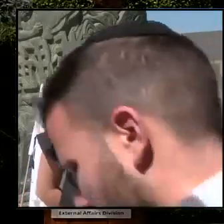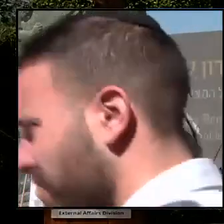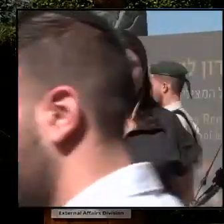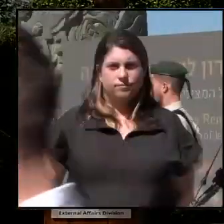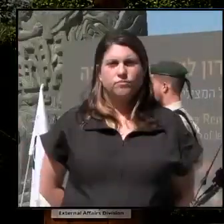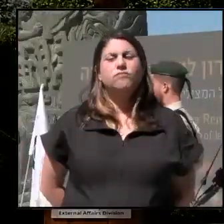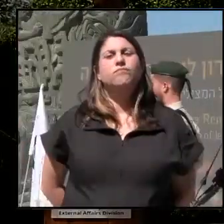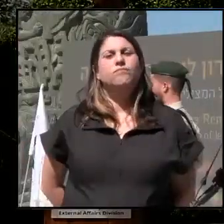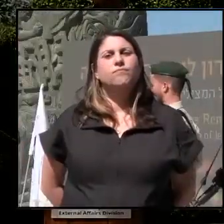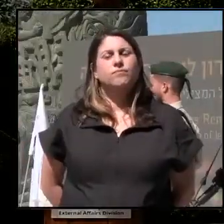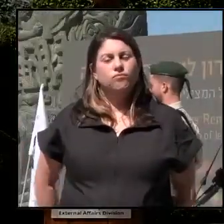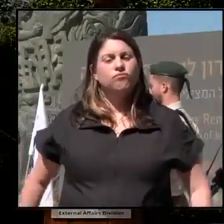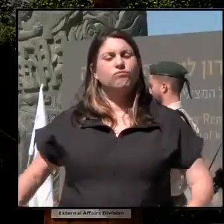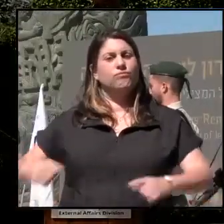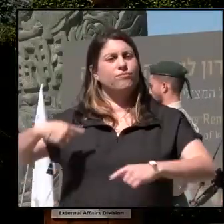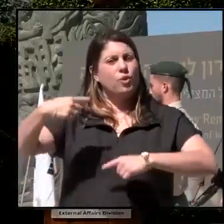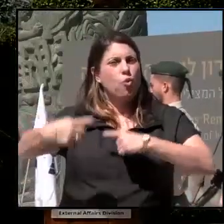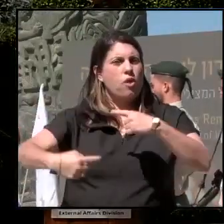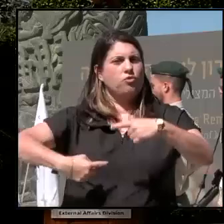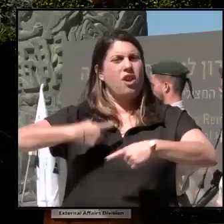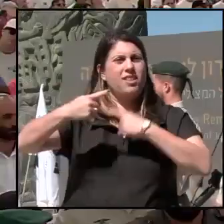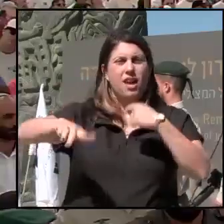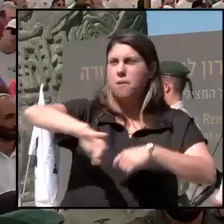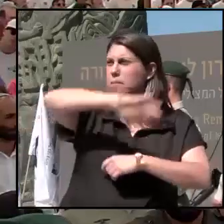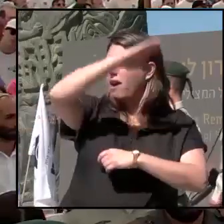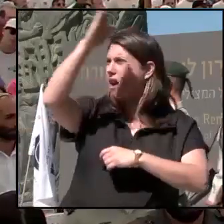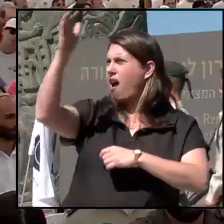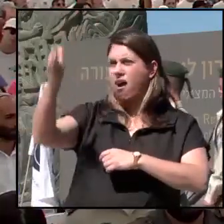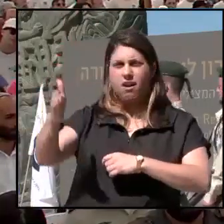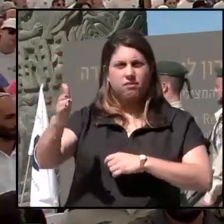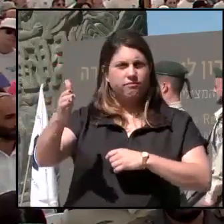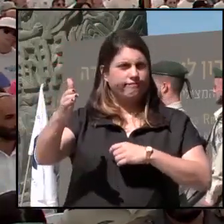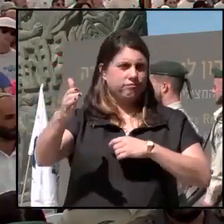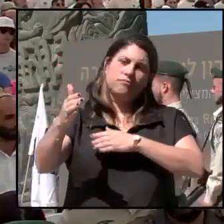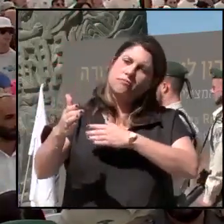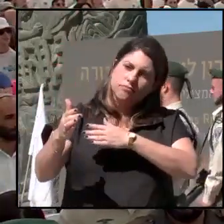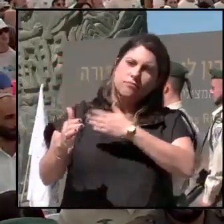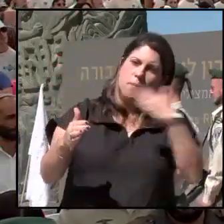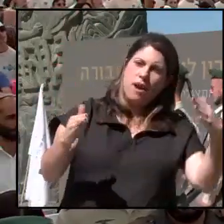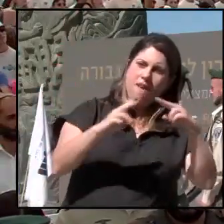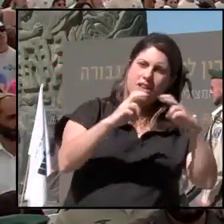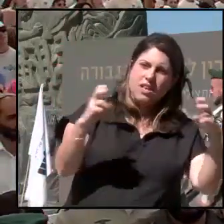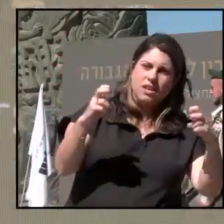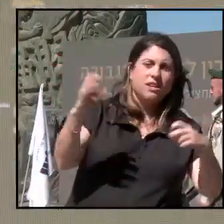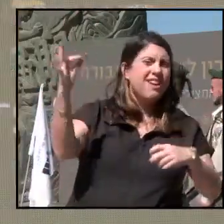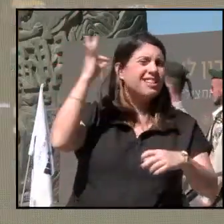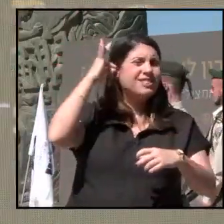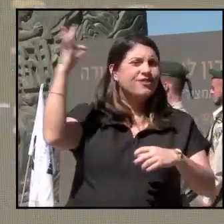כמדי שנה בהר גבוה הזה, ממערב לעיר, קולות הצפירה